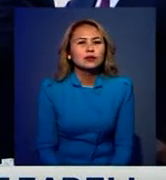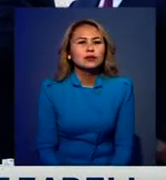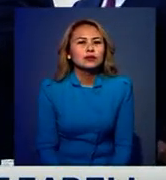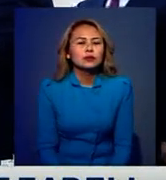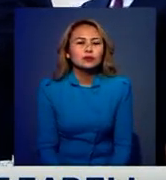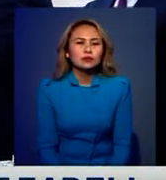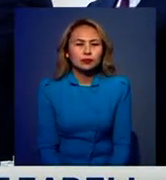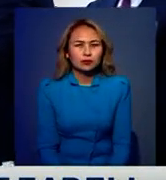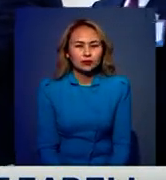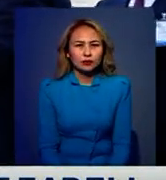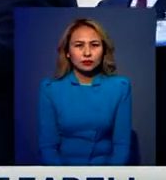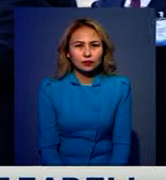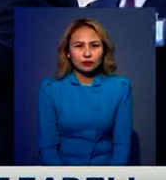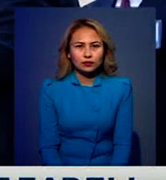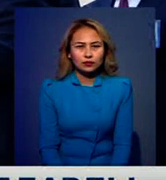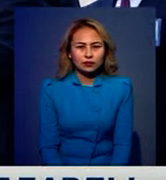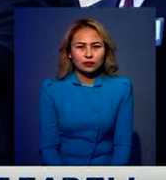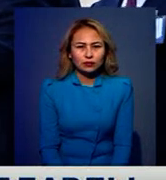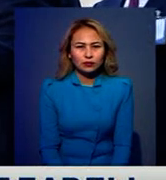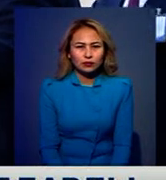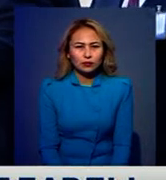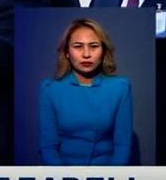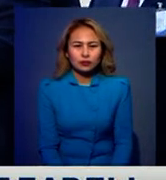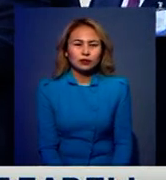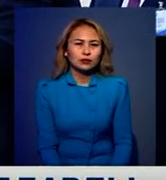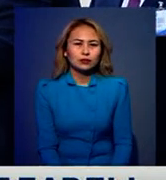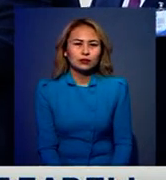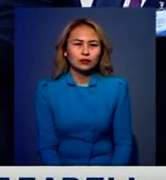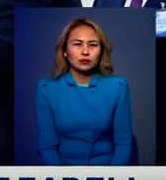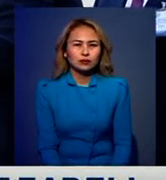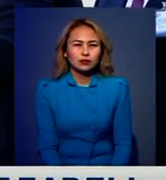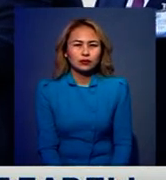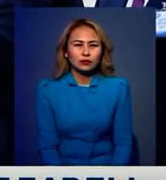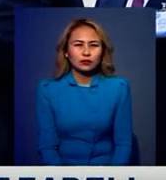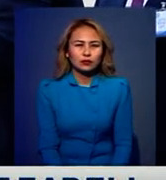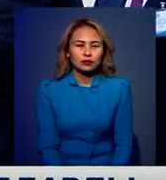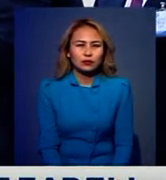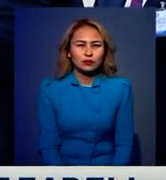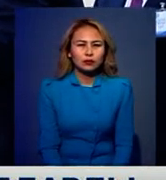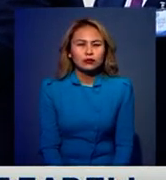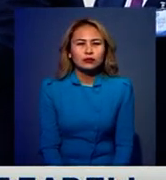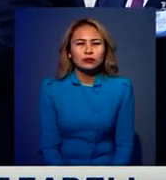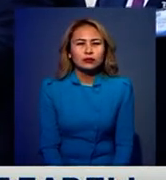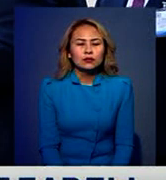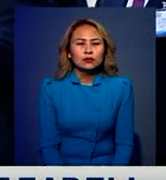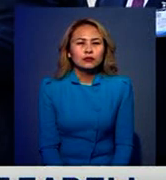специфику климата, восточный стиль вводите. Бетонка не